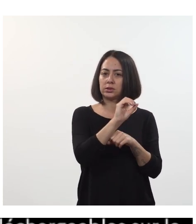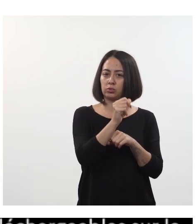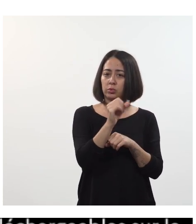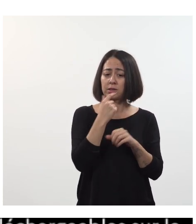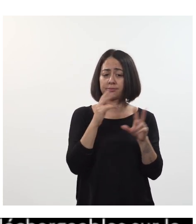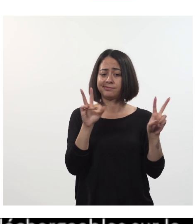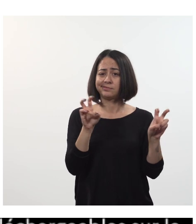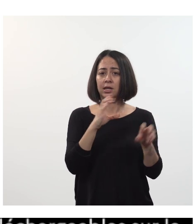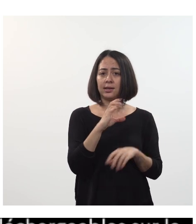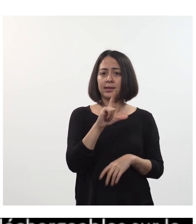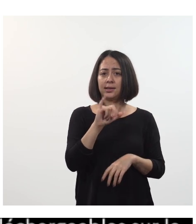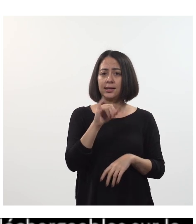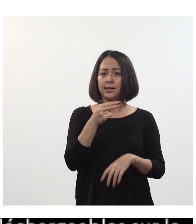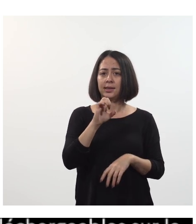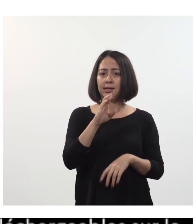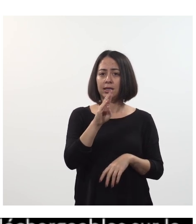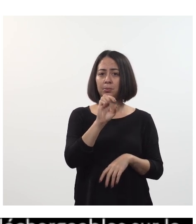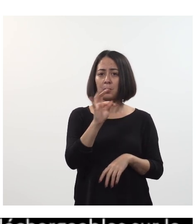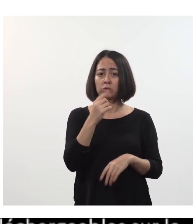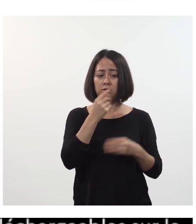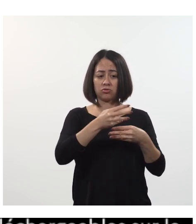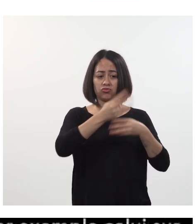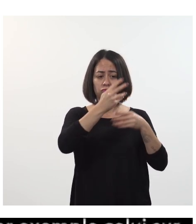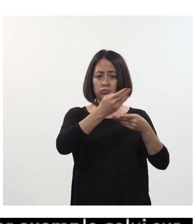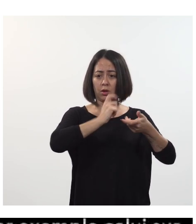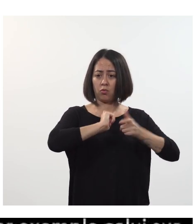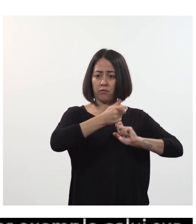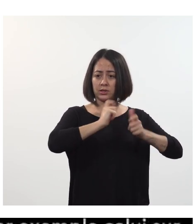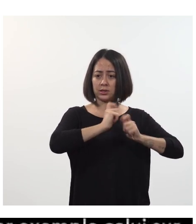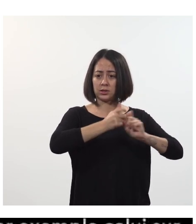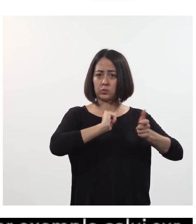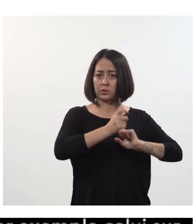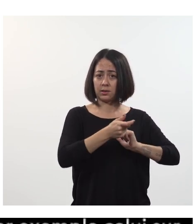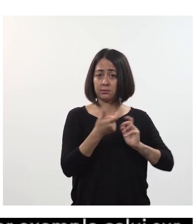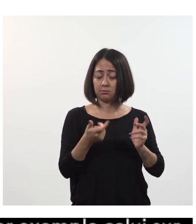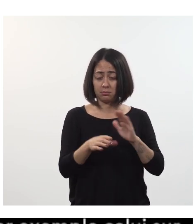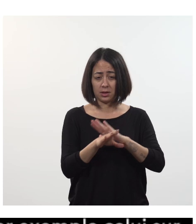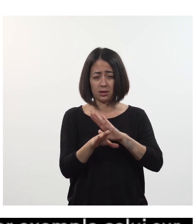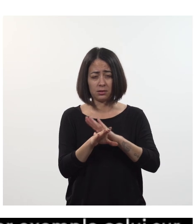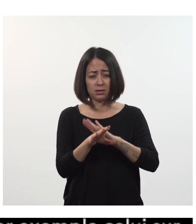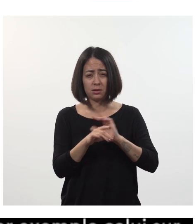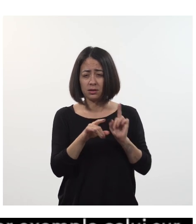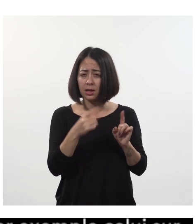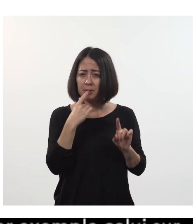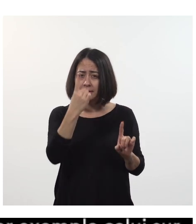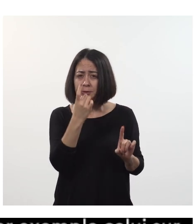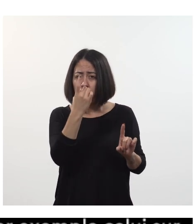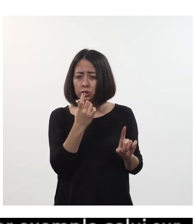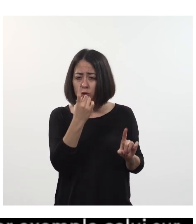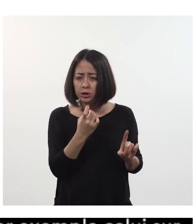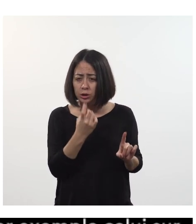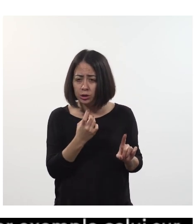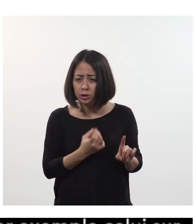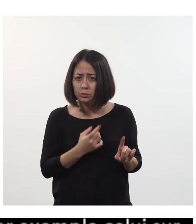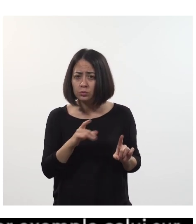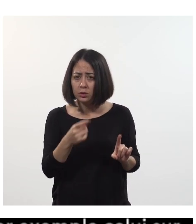chatbot, c'est-à-dire un robot conversationnel, où vous avez au départ donc toute une série de questions pour repérer les différents